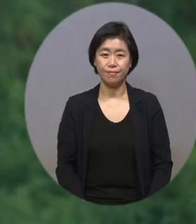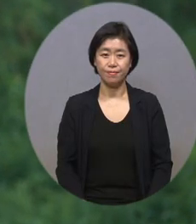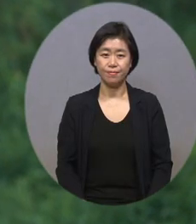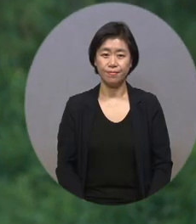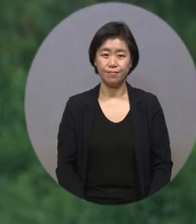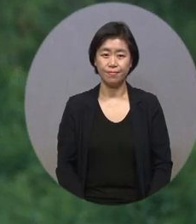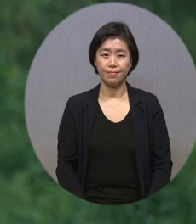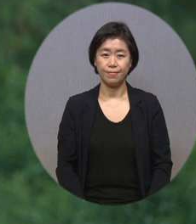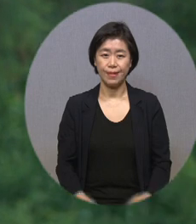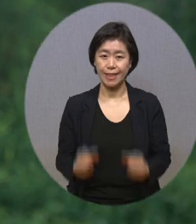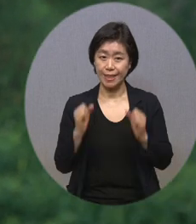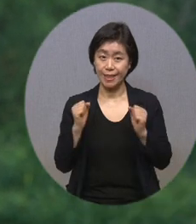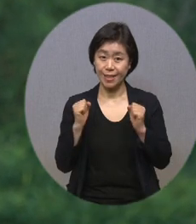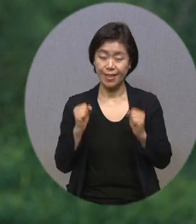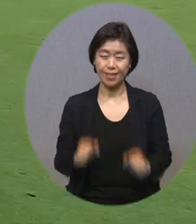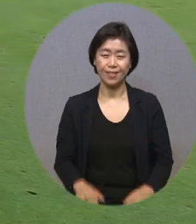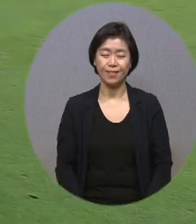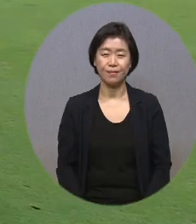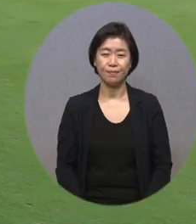화이팅 화이팅.